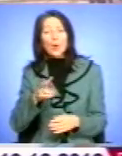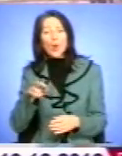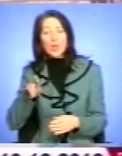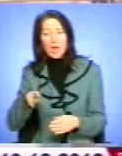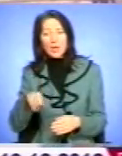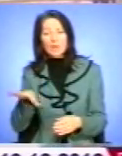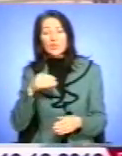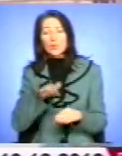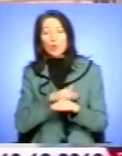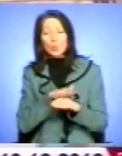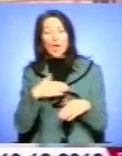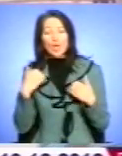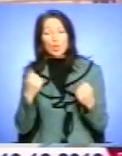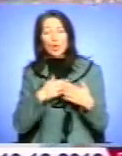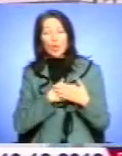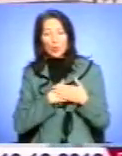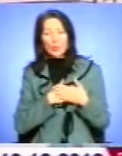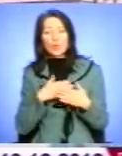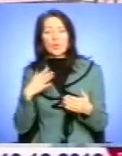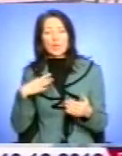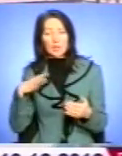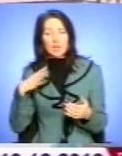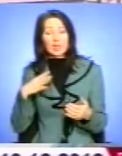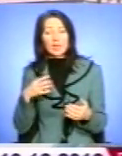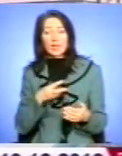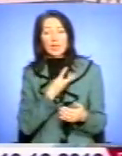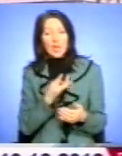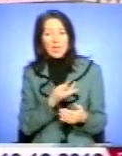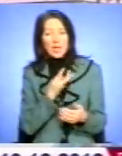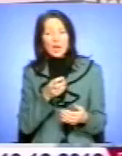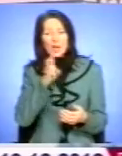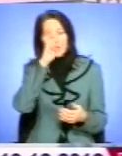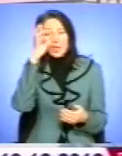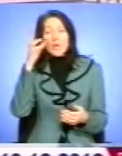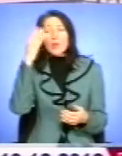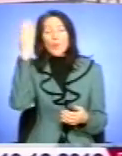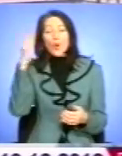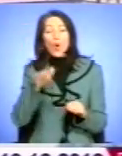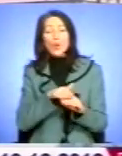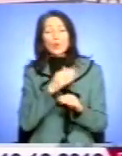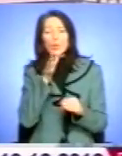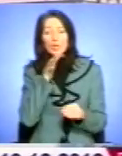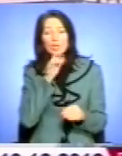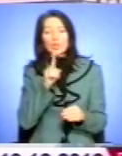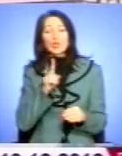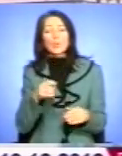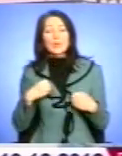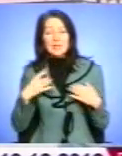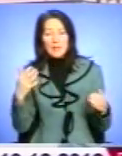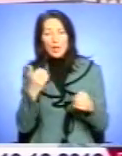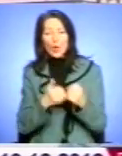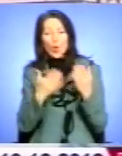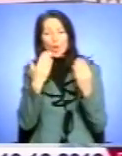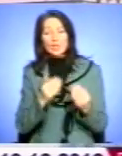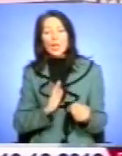здоров'я, любові, натхнення. Слава Богу, і добрий час, щоб свято кожен день було у